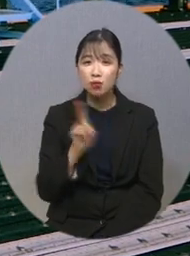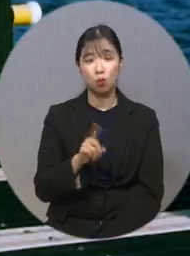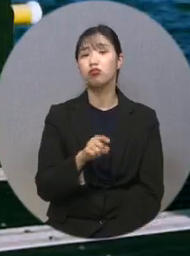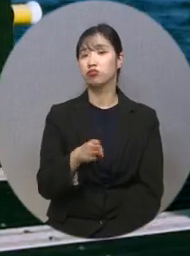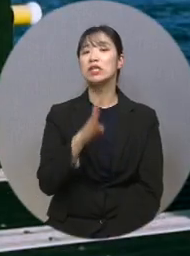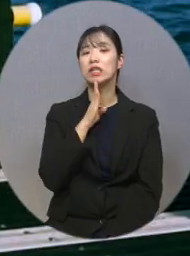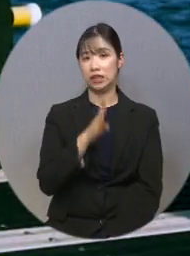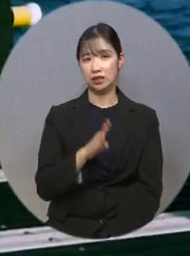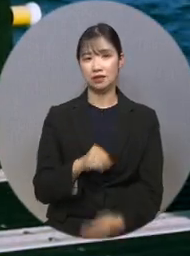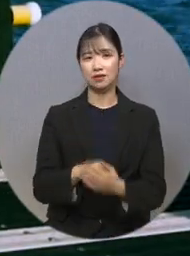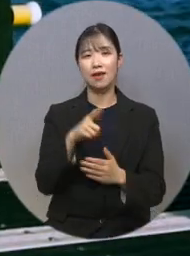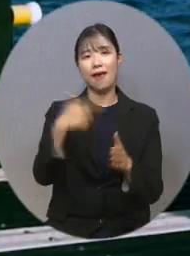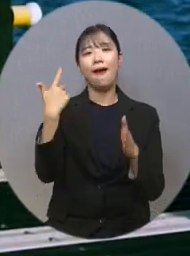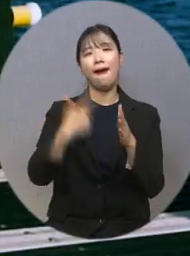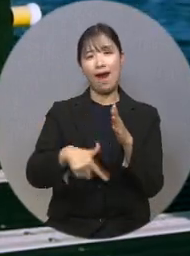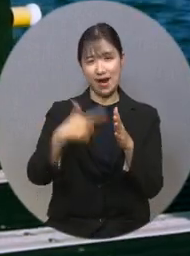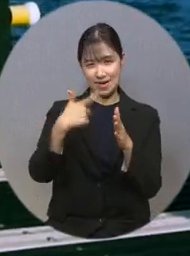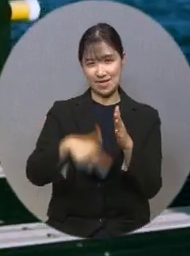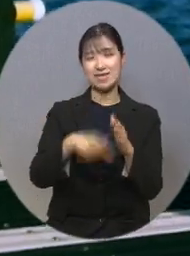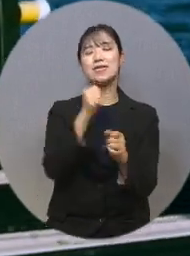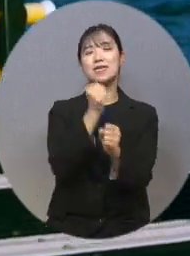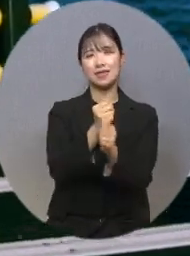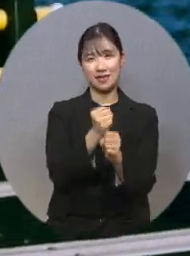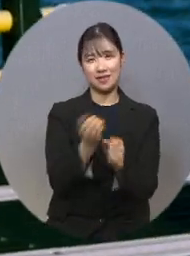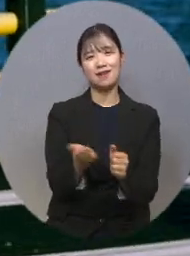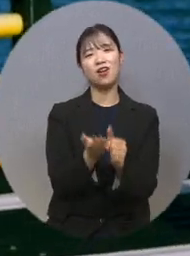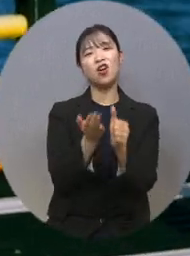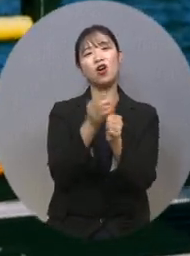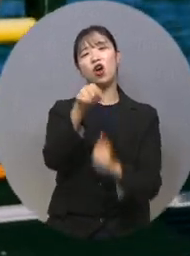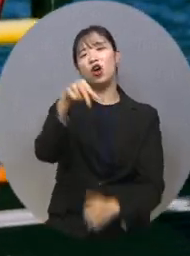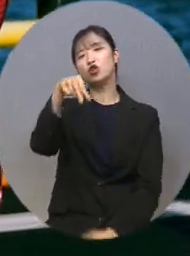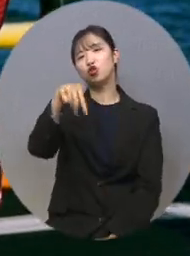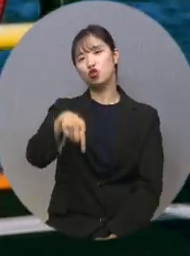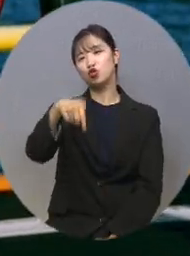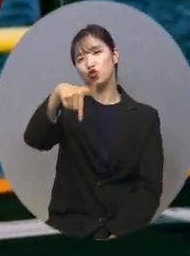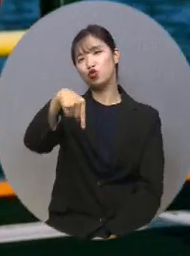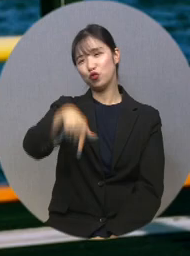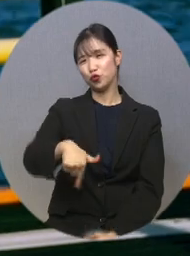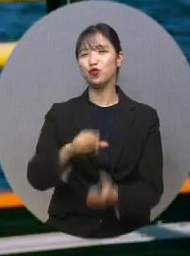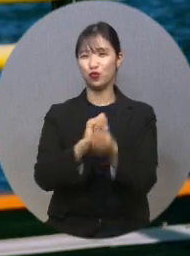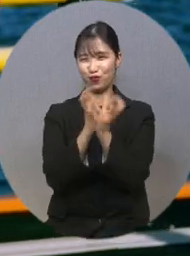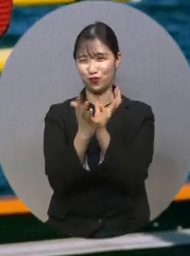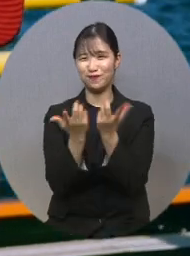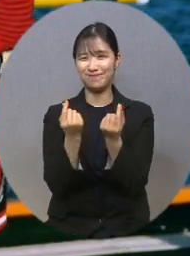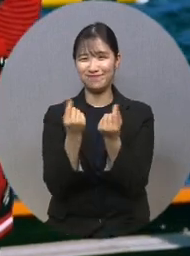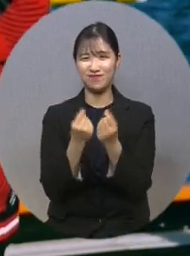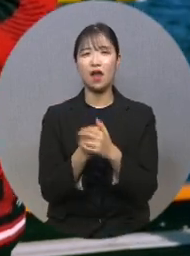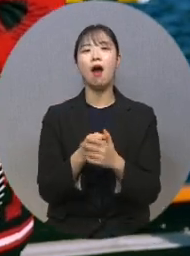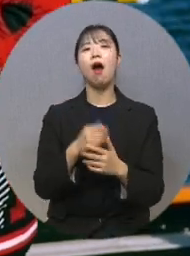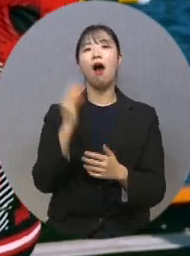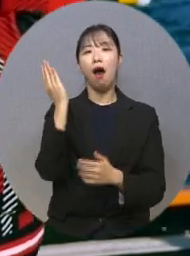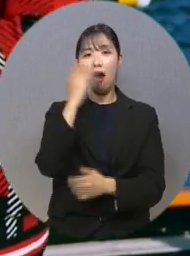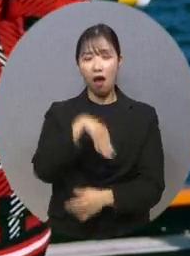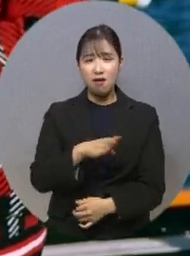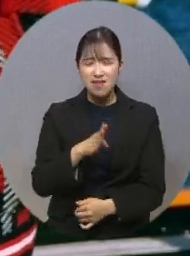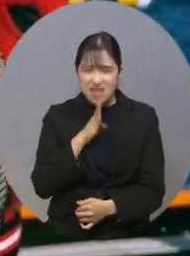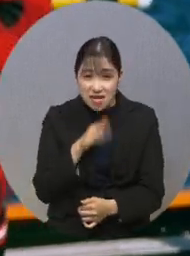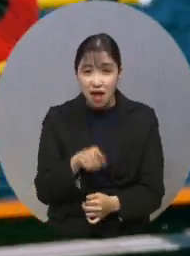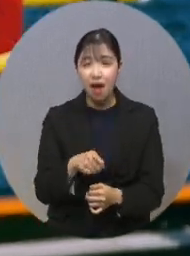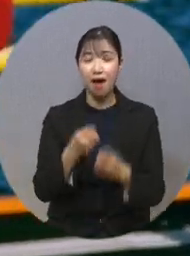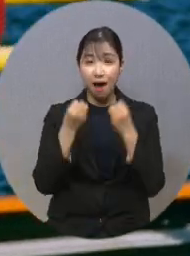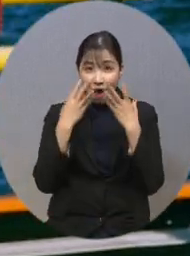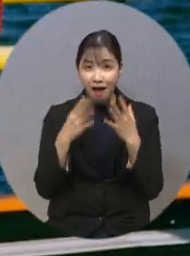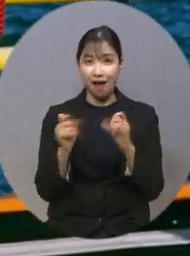생화고요. 오. 강진에서 네. 생산한 수확한 이게 수국입니다. 아 수국. 아 이거 진짜 생화야,